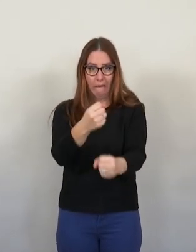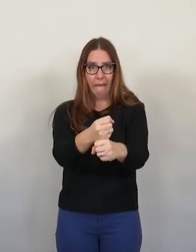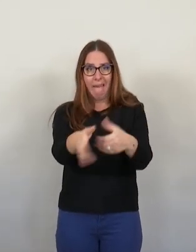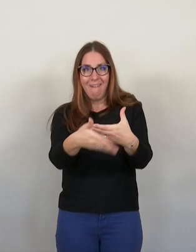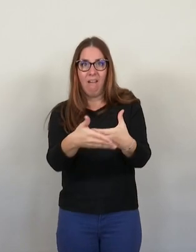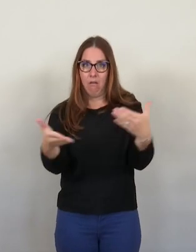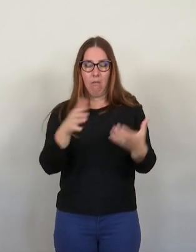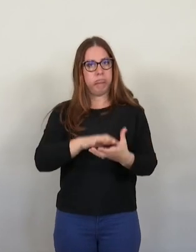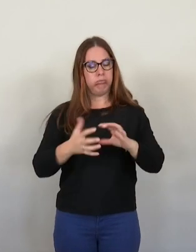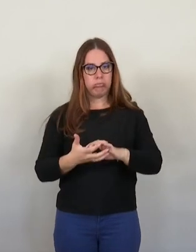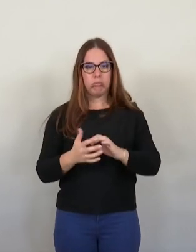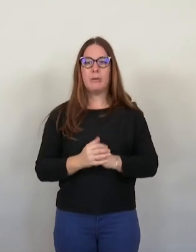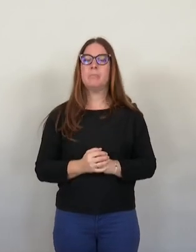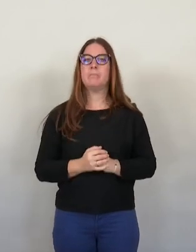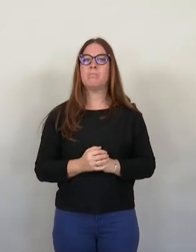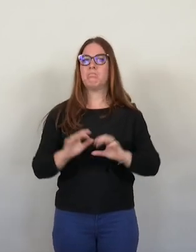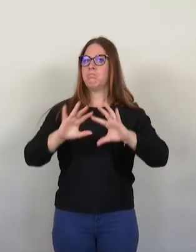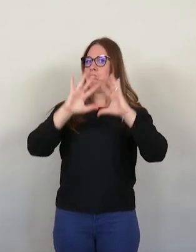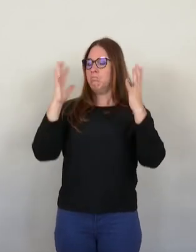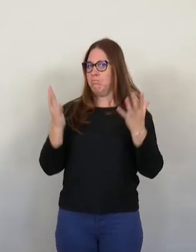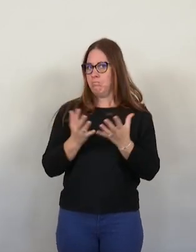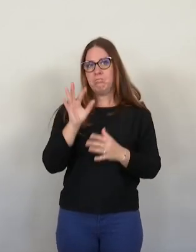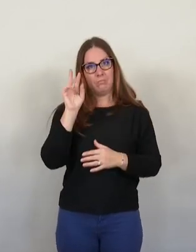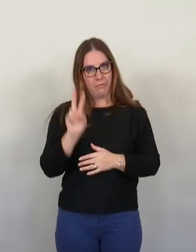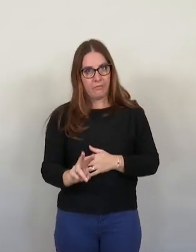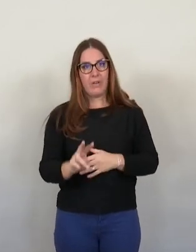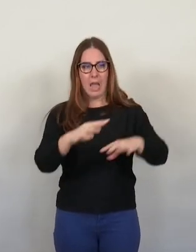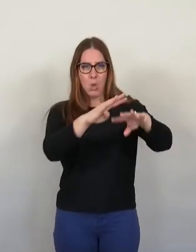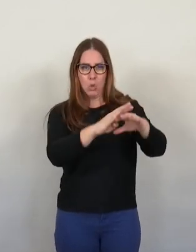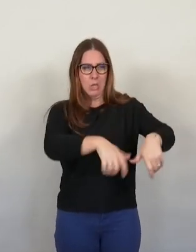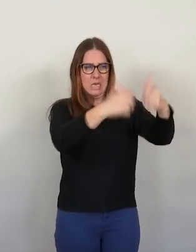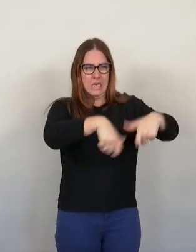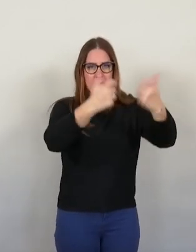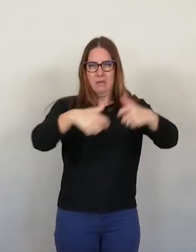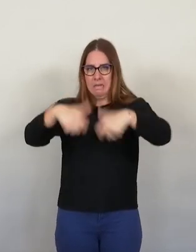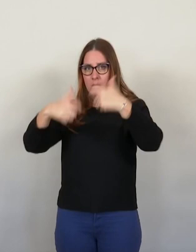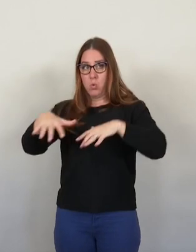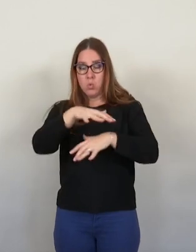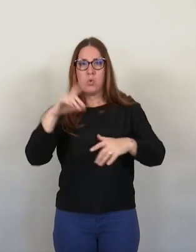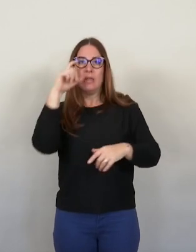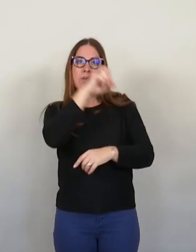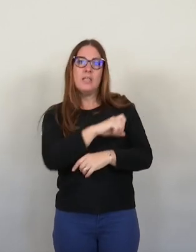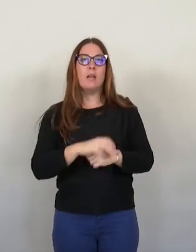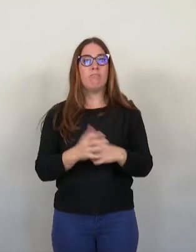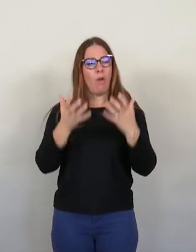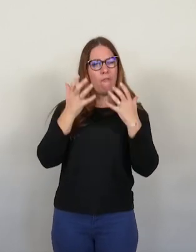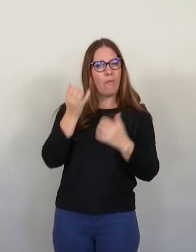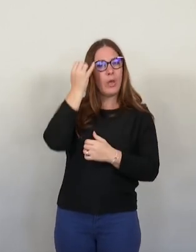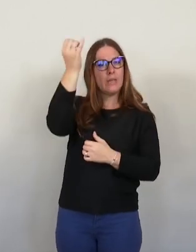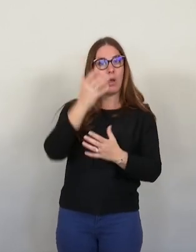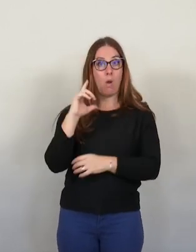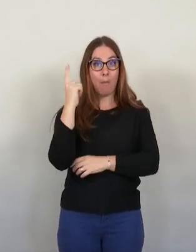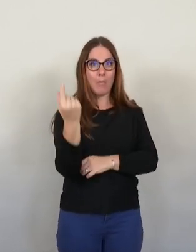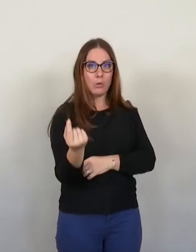compliqué donc tout cela reste difficile pour les zonees despudences et nous allons lancer un partenariat